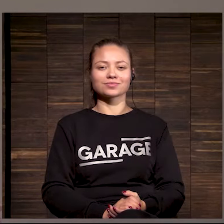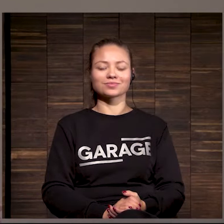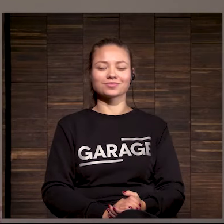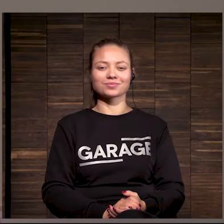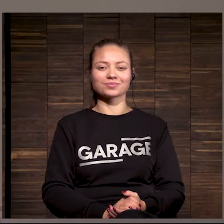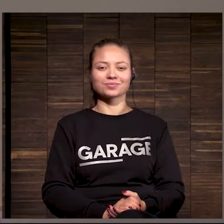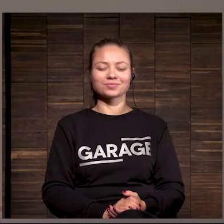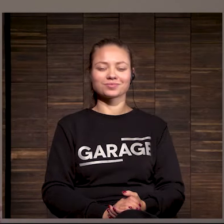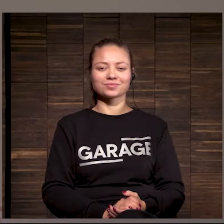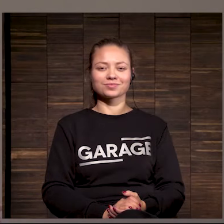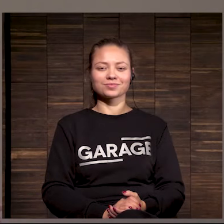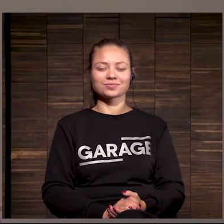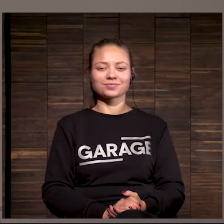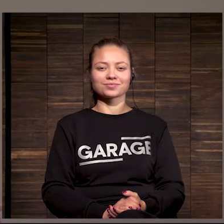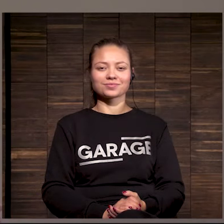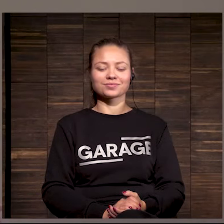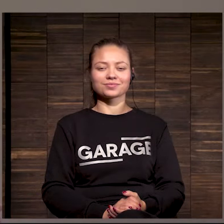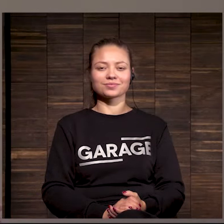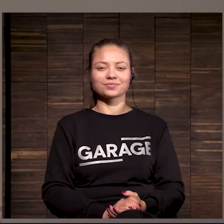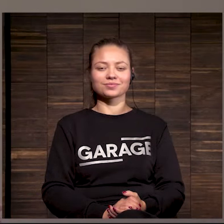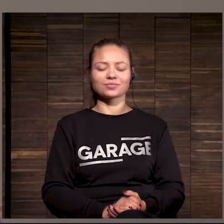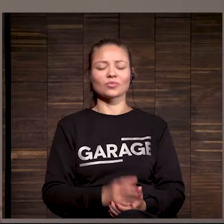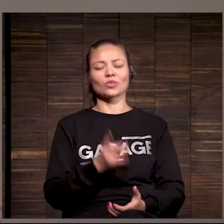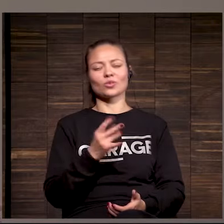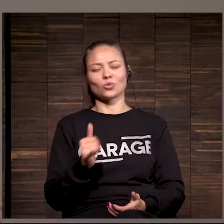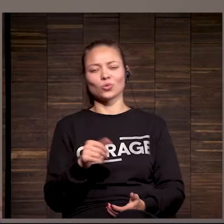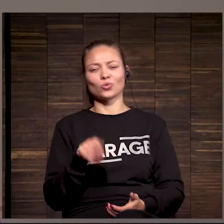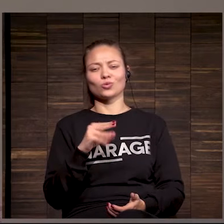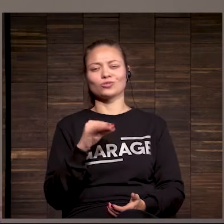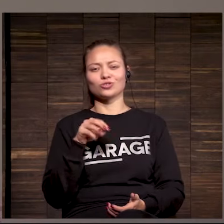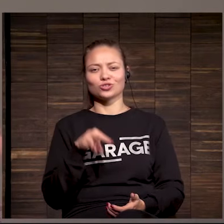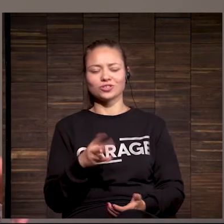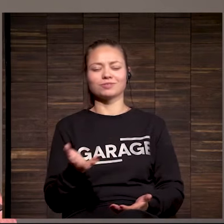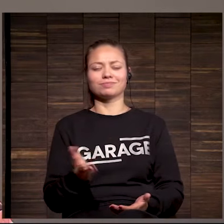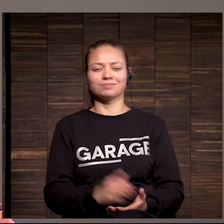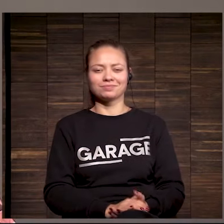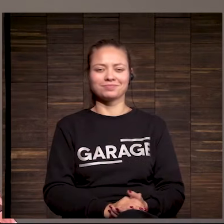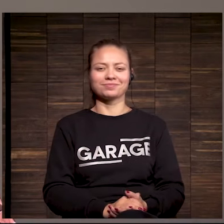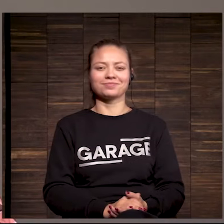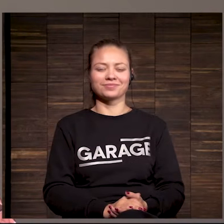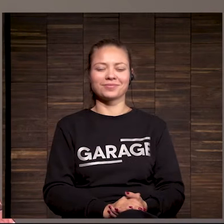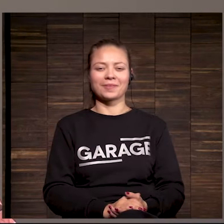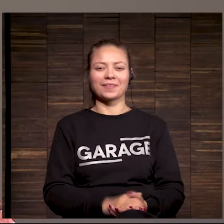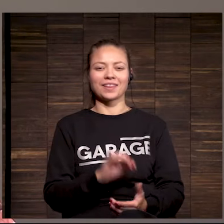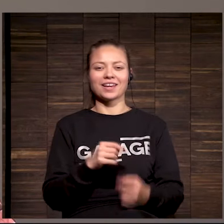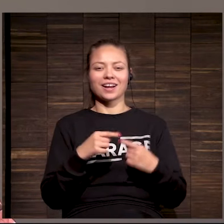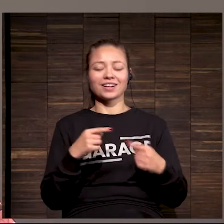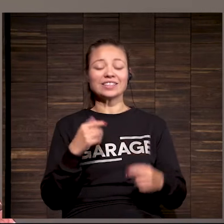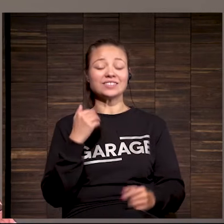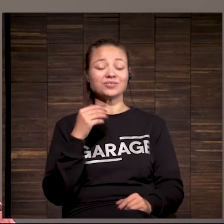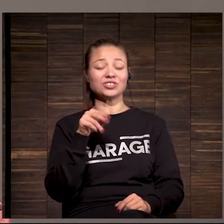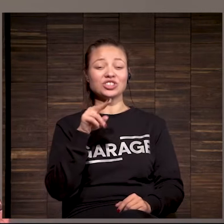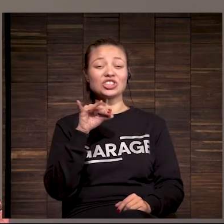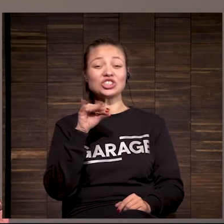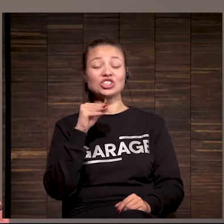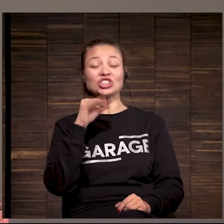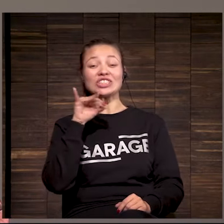но убрал оценки но джин разные другие напитки